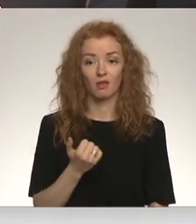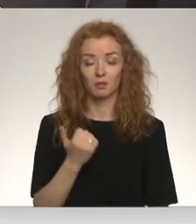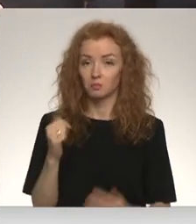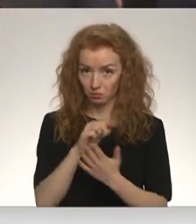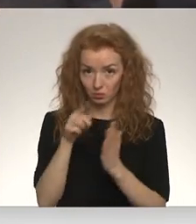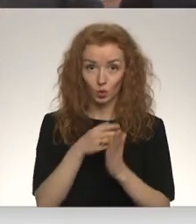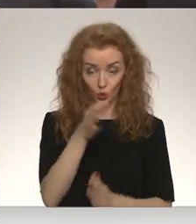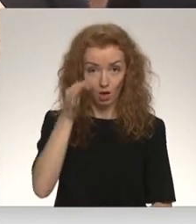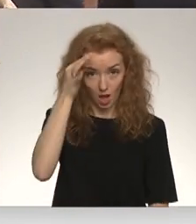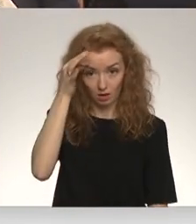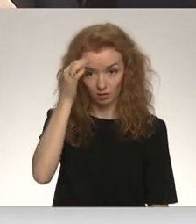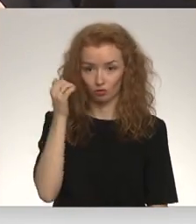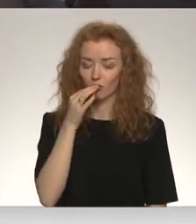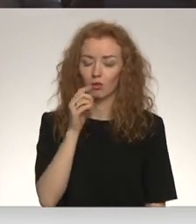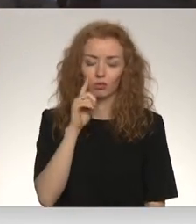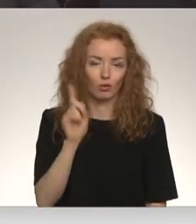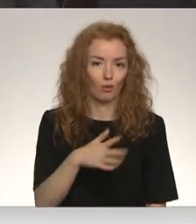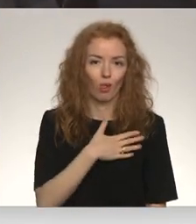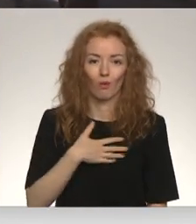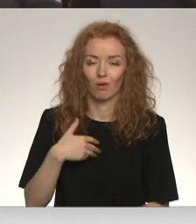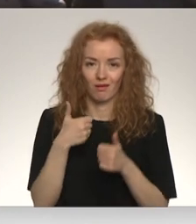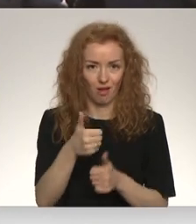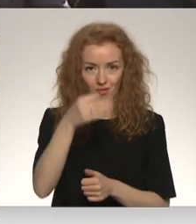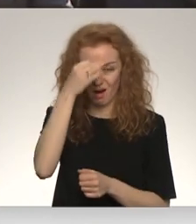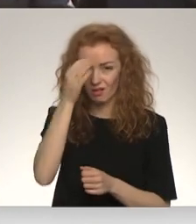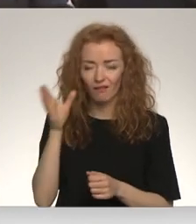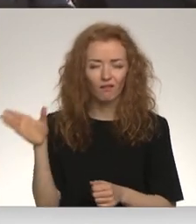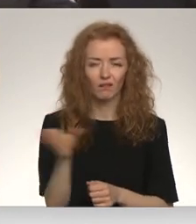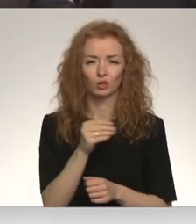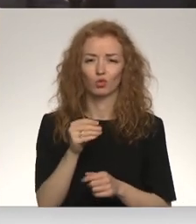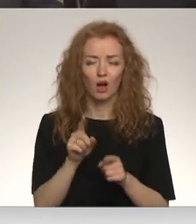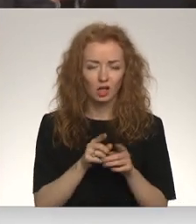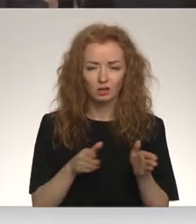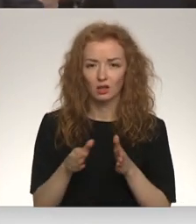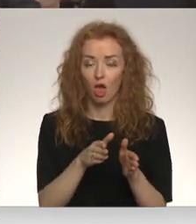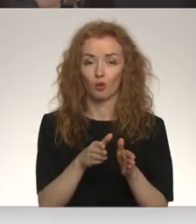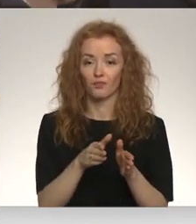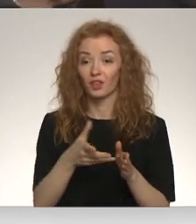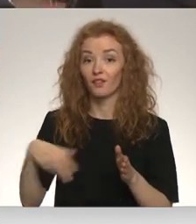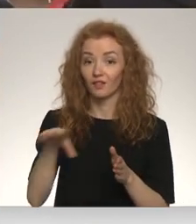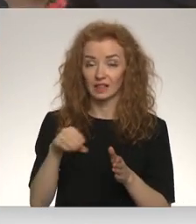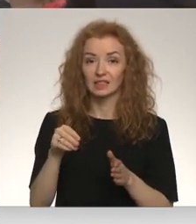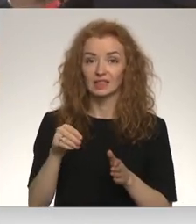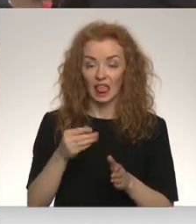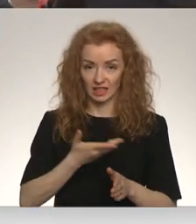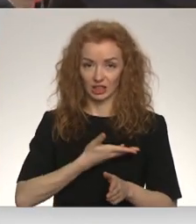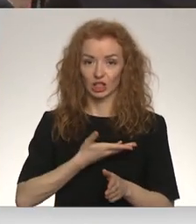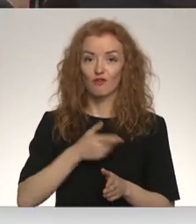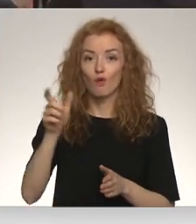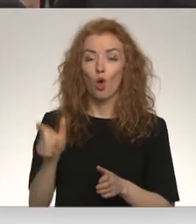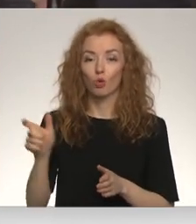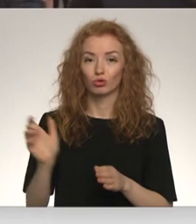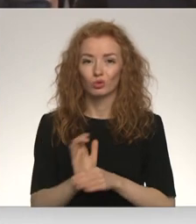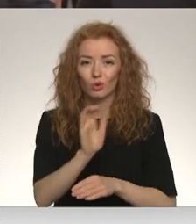Atceraties arī? Jo, ļoti labi atceros, gan visu ceļu, gan visu. Viņi visi izdzīvojušie, kas tika izsūtīti